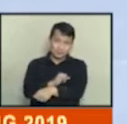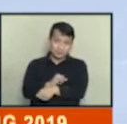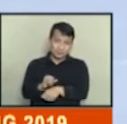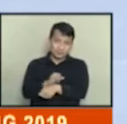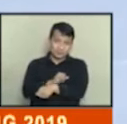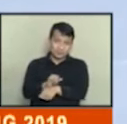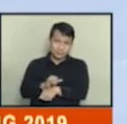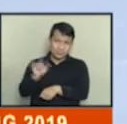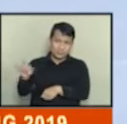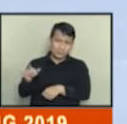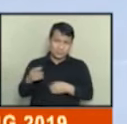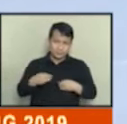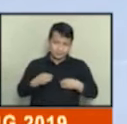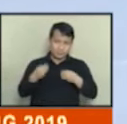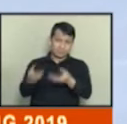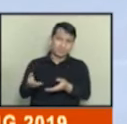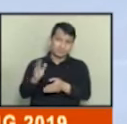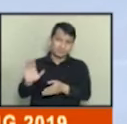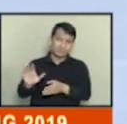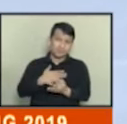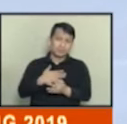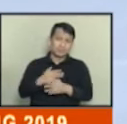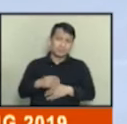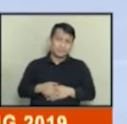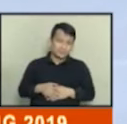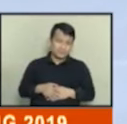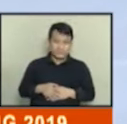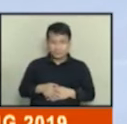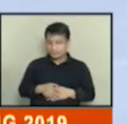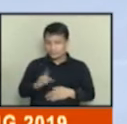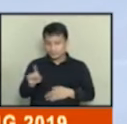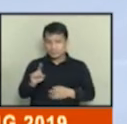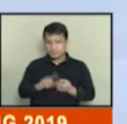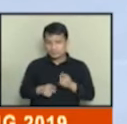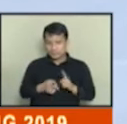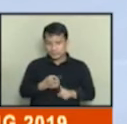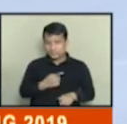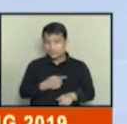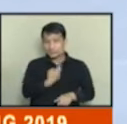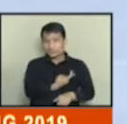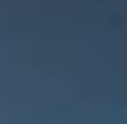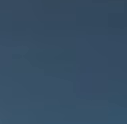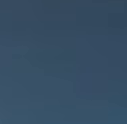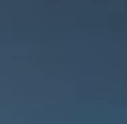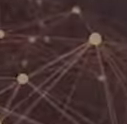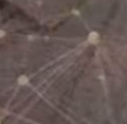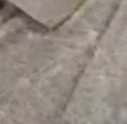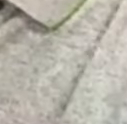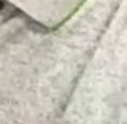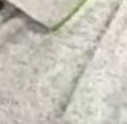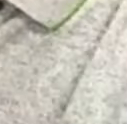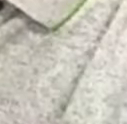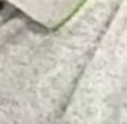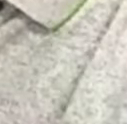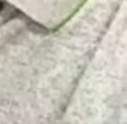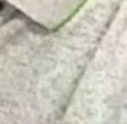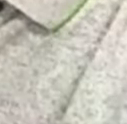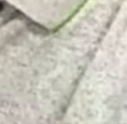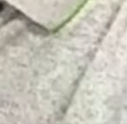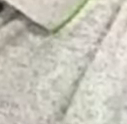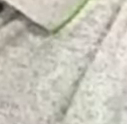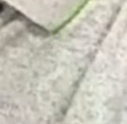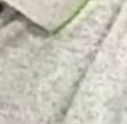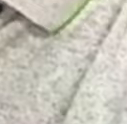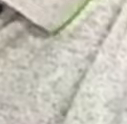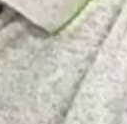abroad, inilaan ko para sa buong pamilya. Tapos isang kaibigan lang para kumpare ang sisira. Paano nakakilala po itong si Miss at saka